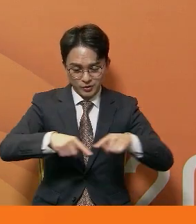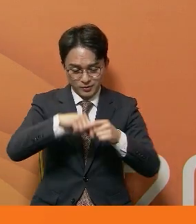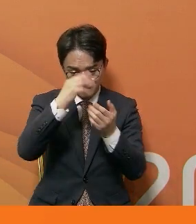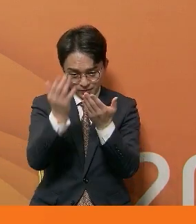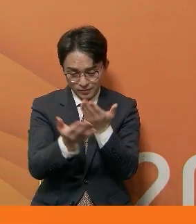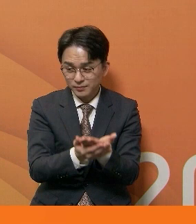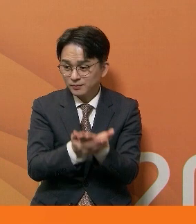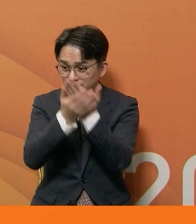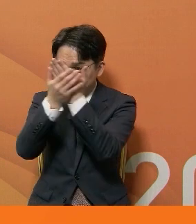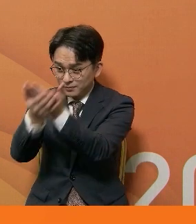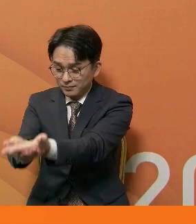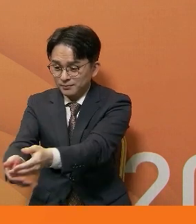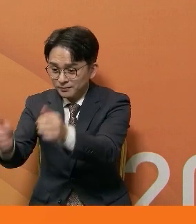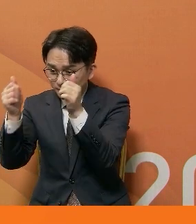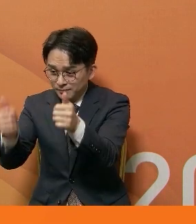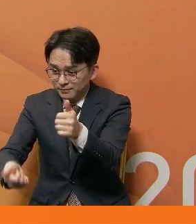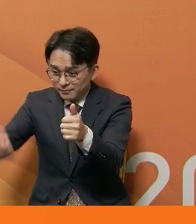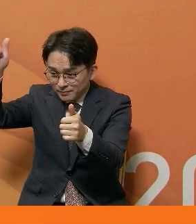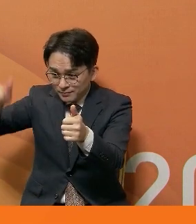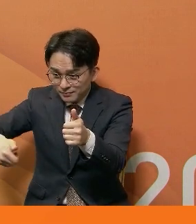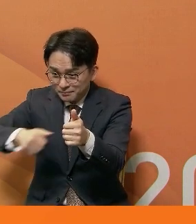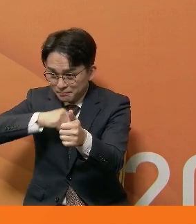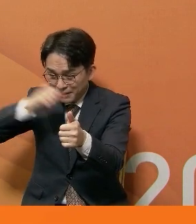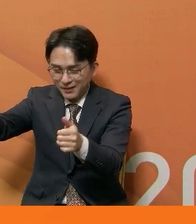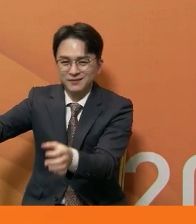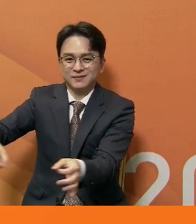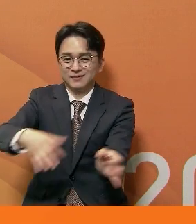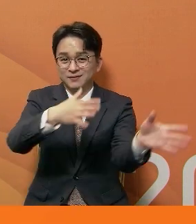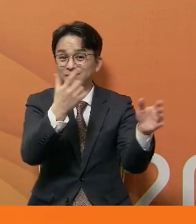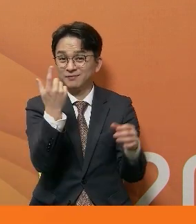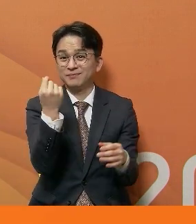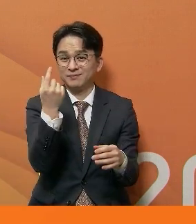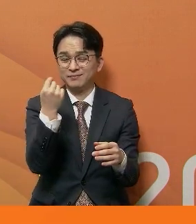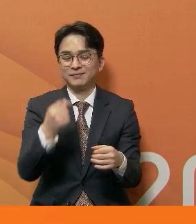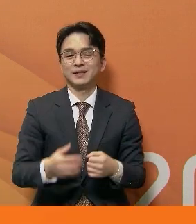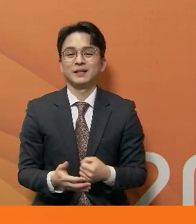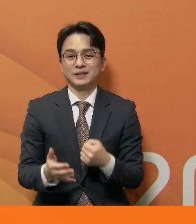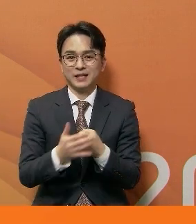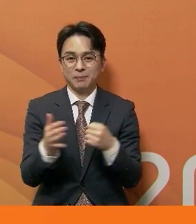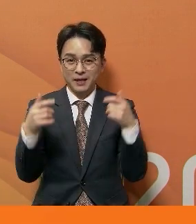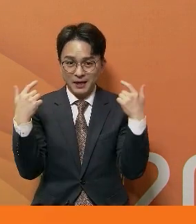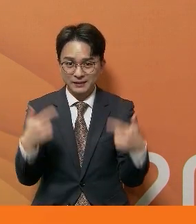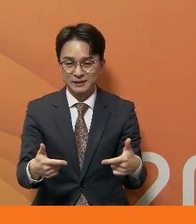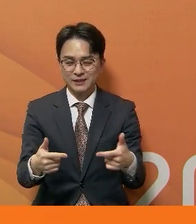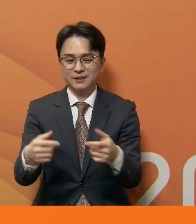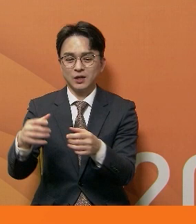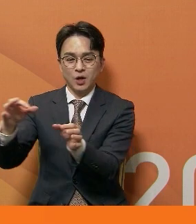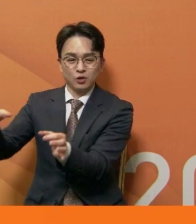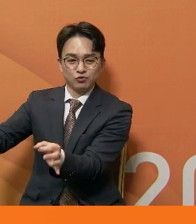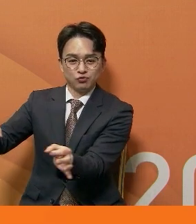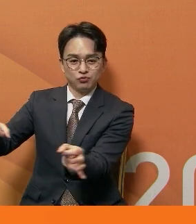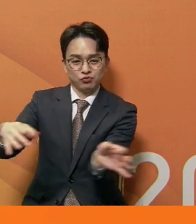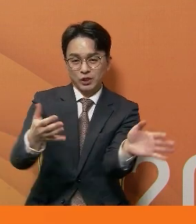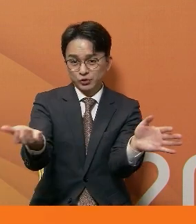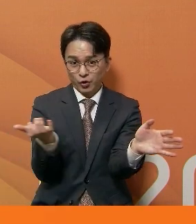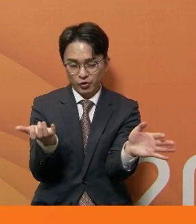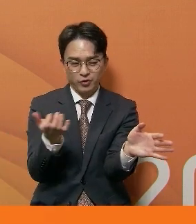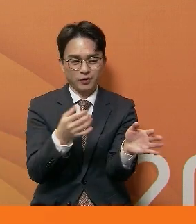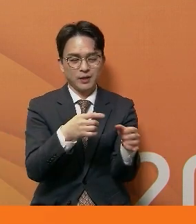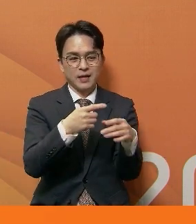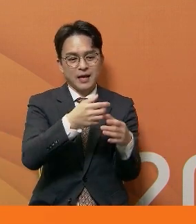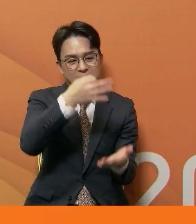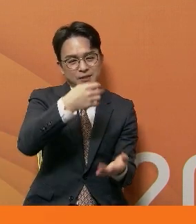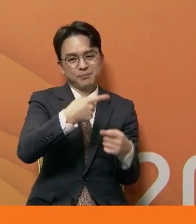가치 평가를 받아야 되는 것이죠 그래서 저희가 우선적으로 투자 검토를 할 때 가치평가 0개 펀드의 우선 추천을 하게 되는